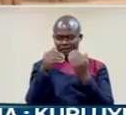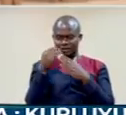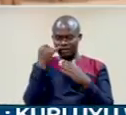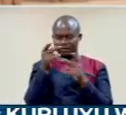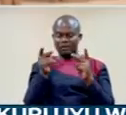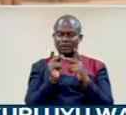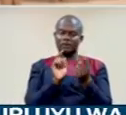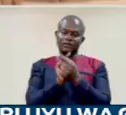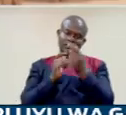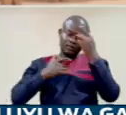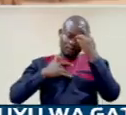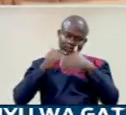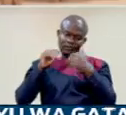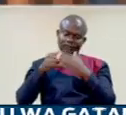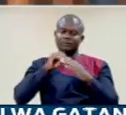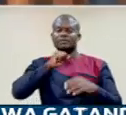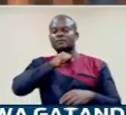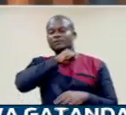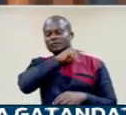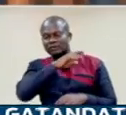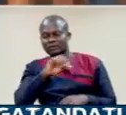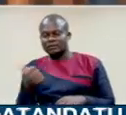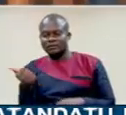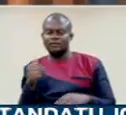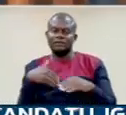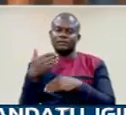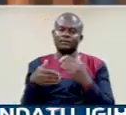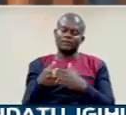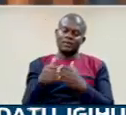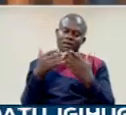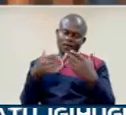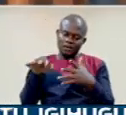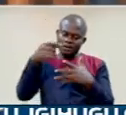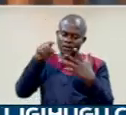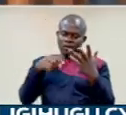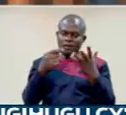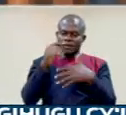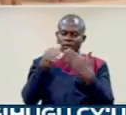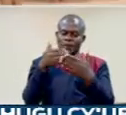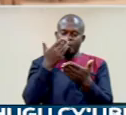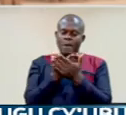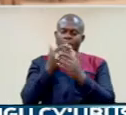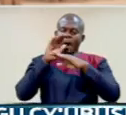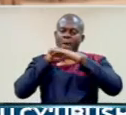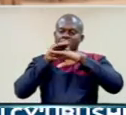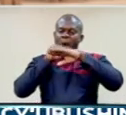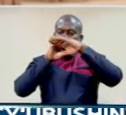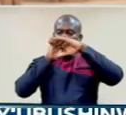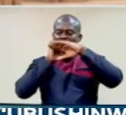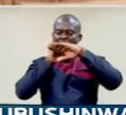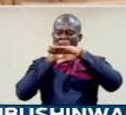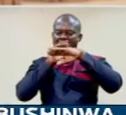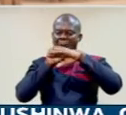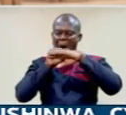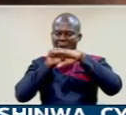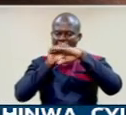hari aho bahuriye n'uburwayi batanduza abandi. Ubundi twarangiza kuhuzuriza ibisabwa tugahamagara